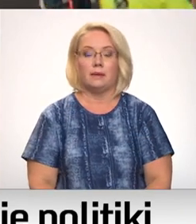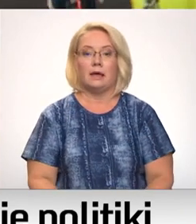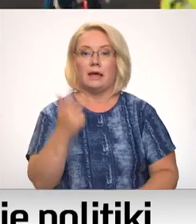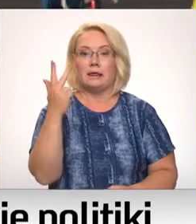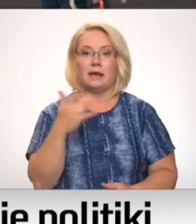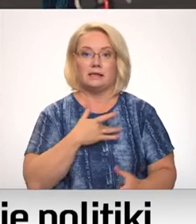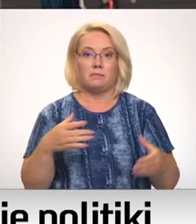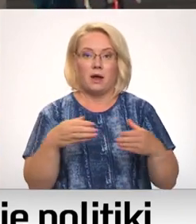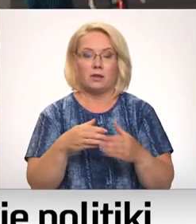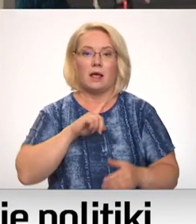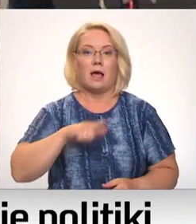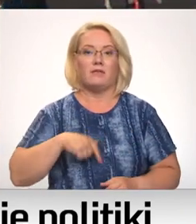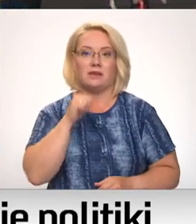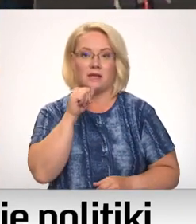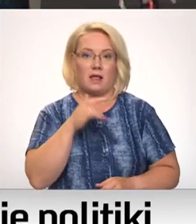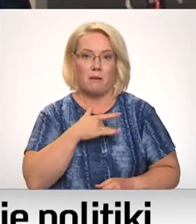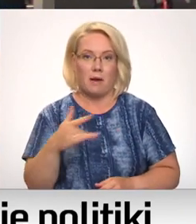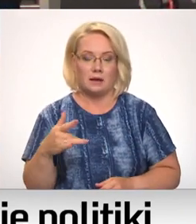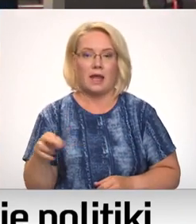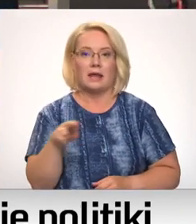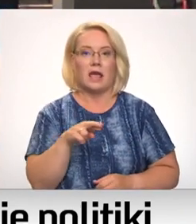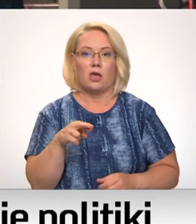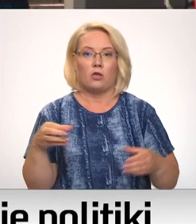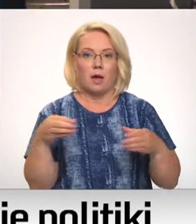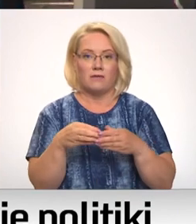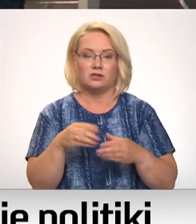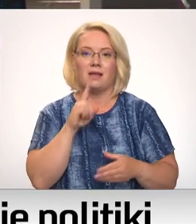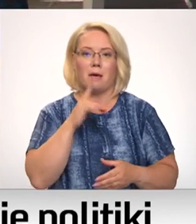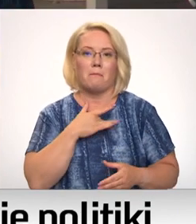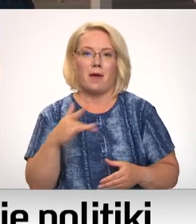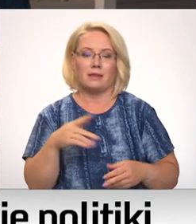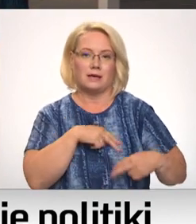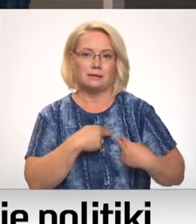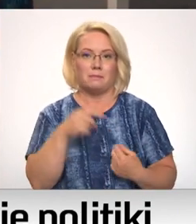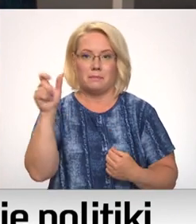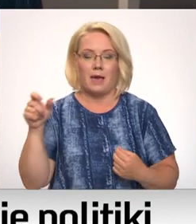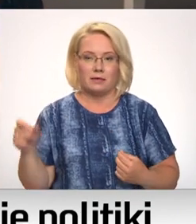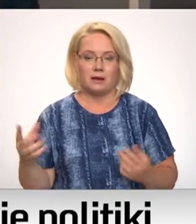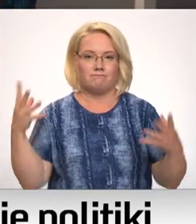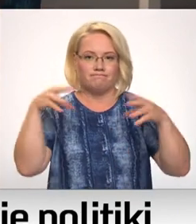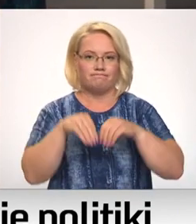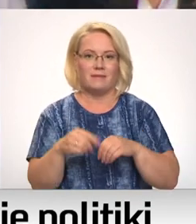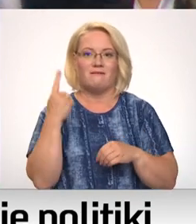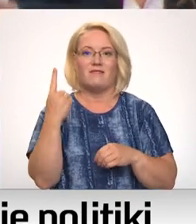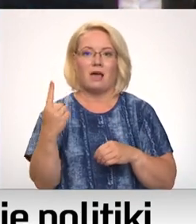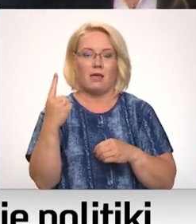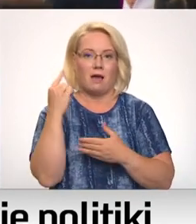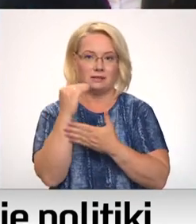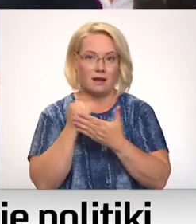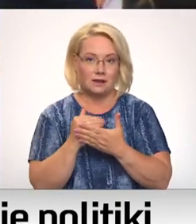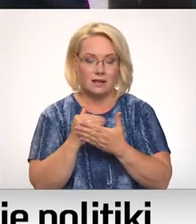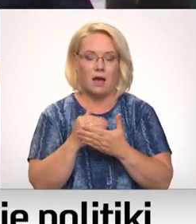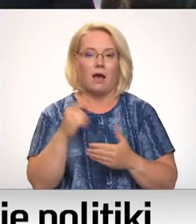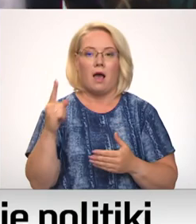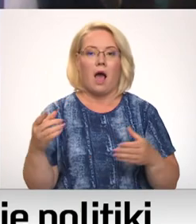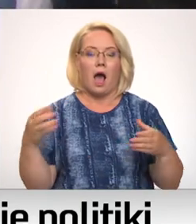Trīs partiju – Latvijas zaļās partijas, Latvijas reģiona apvienības un Liepājas partijas biedri – startē no viena apvienotā saraksta. Apvienības